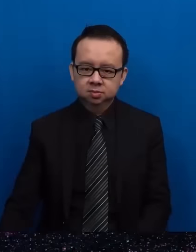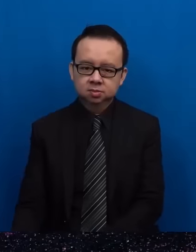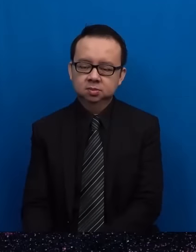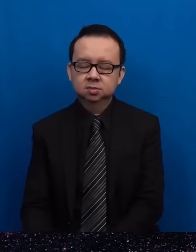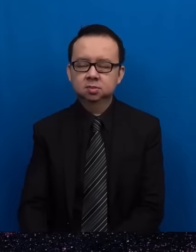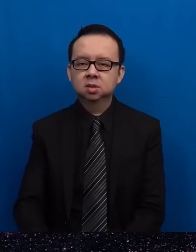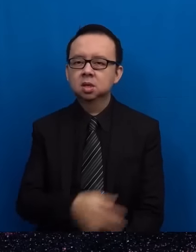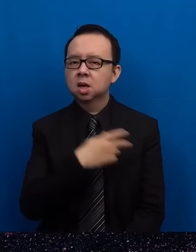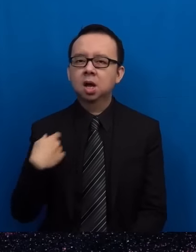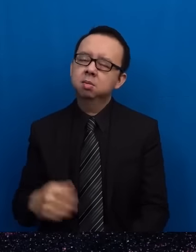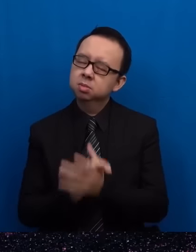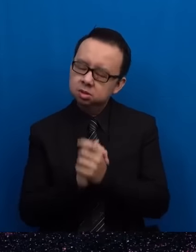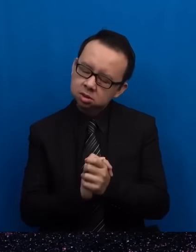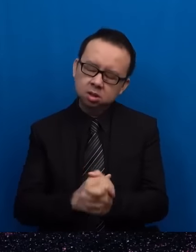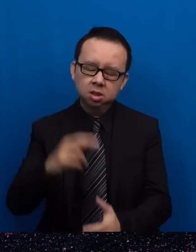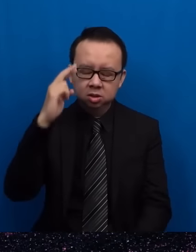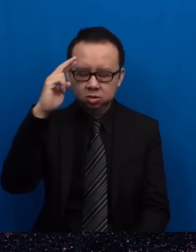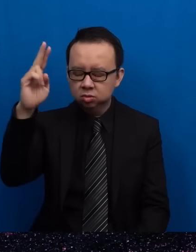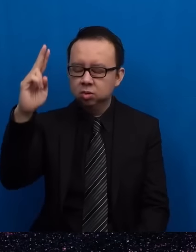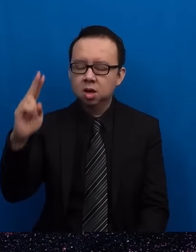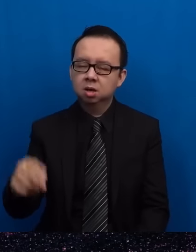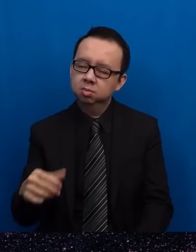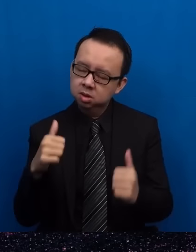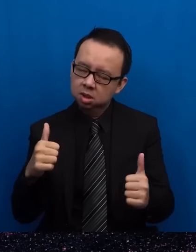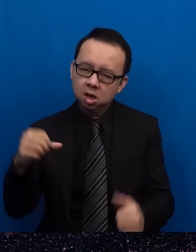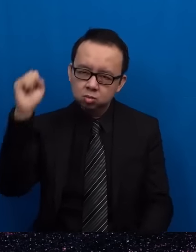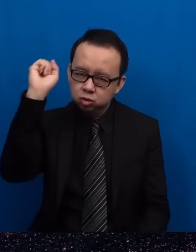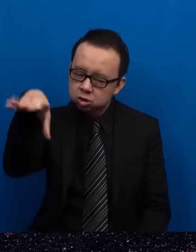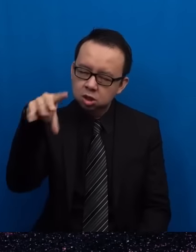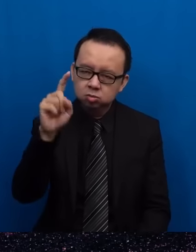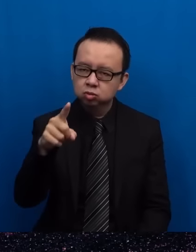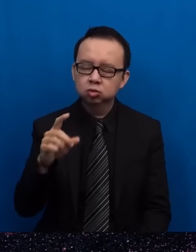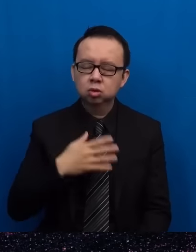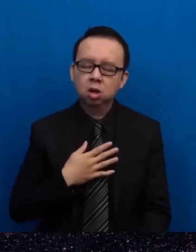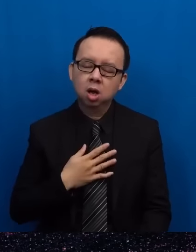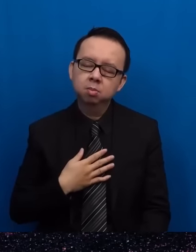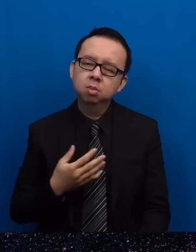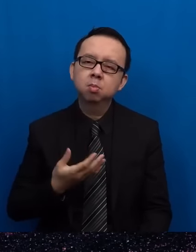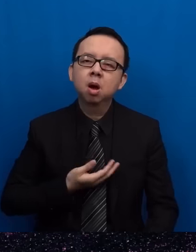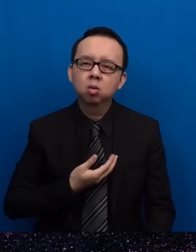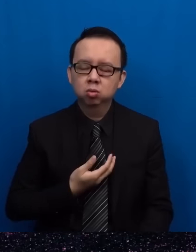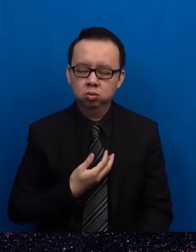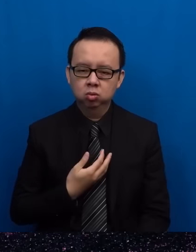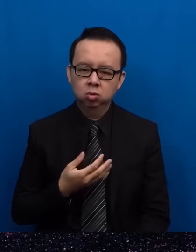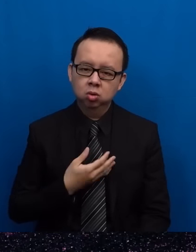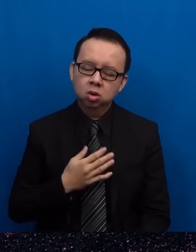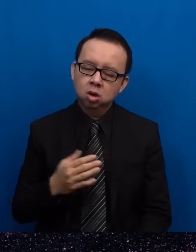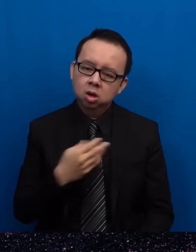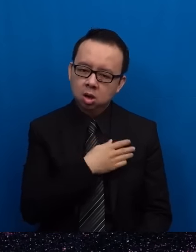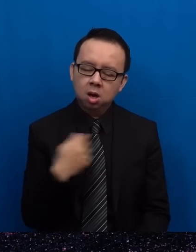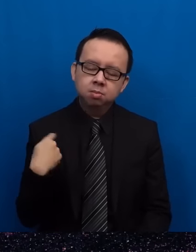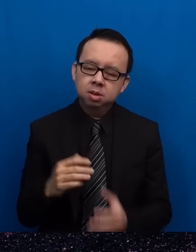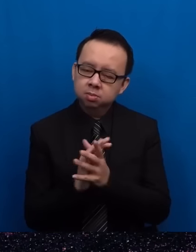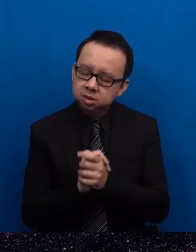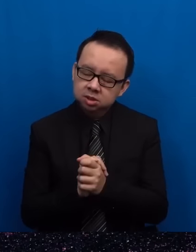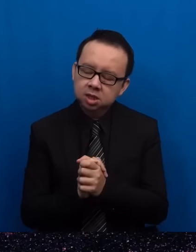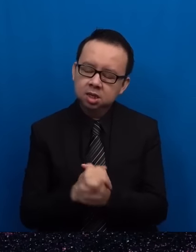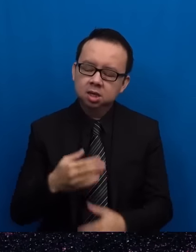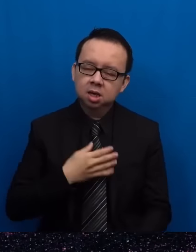Kami percaya Tuhan, benar bahwa mujizat-Mu lah yang kami perlukan. Dan kami percaya, kami terima